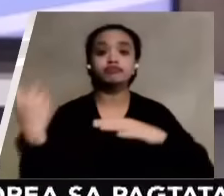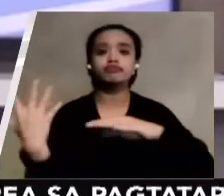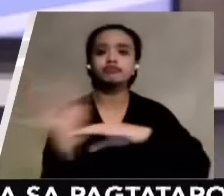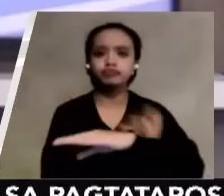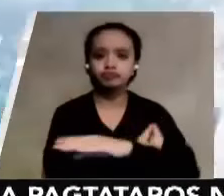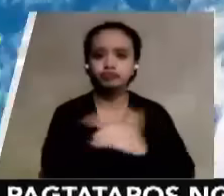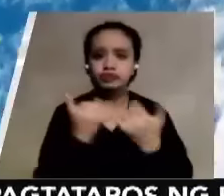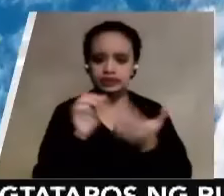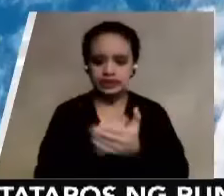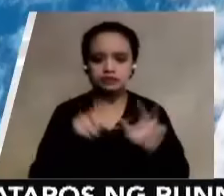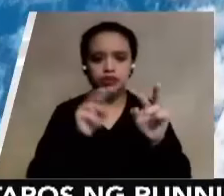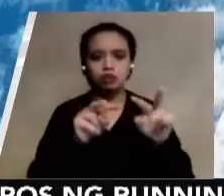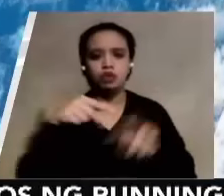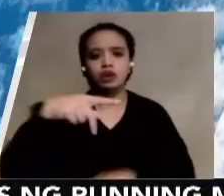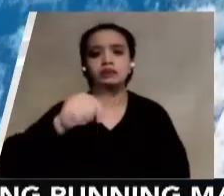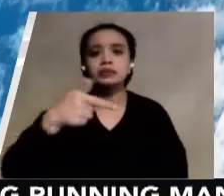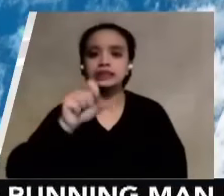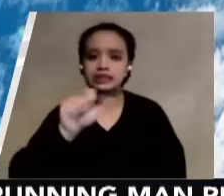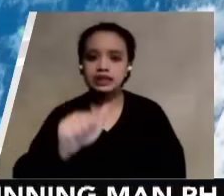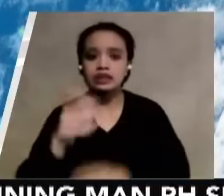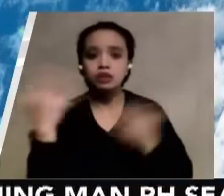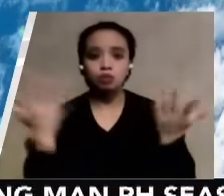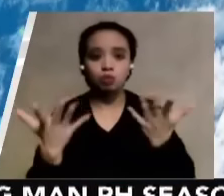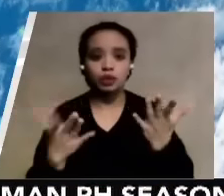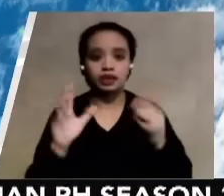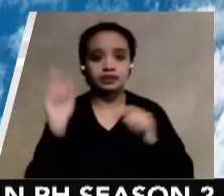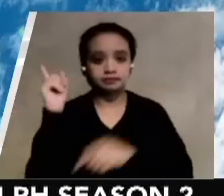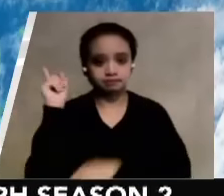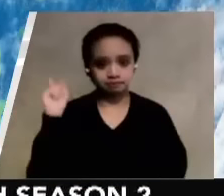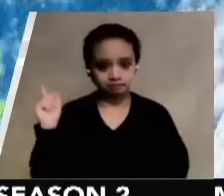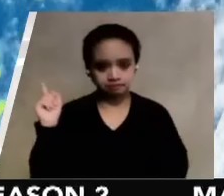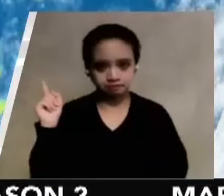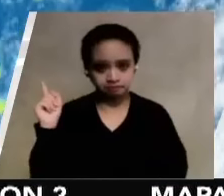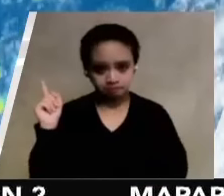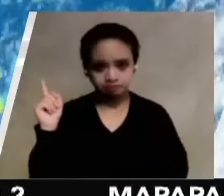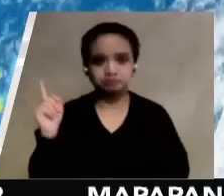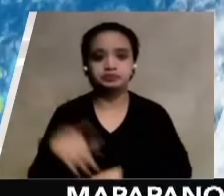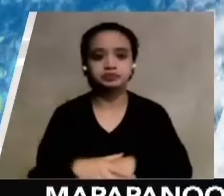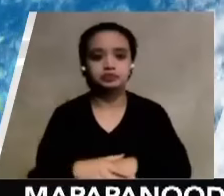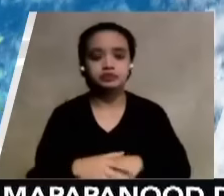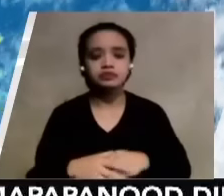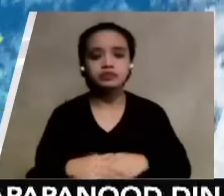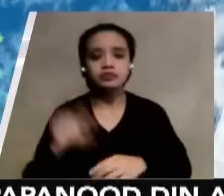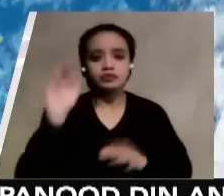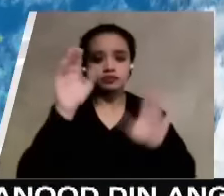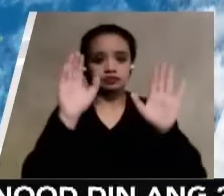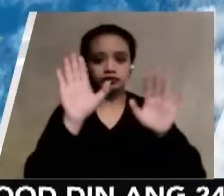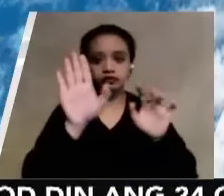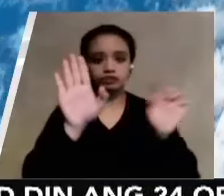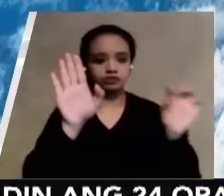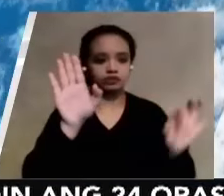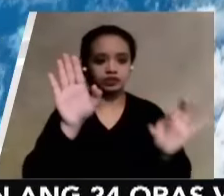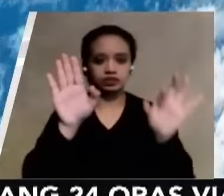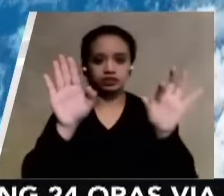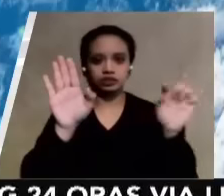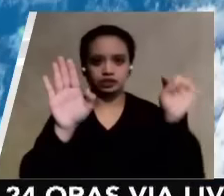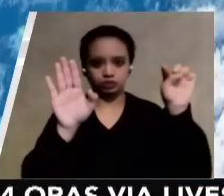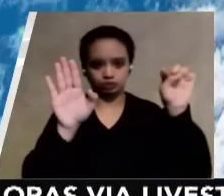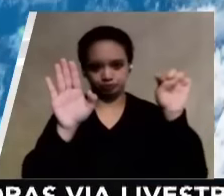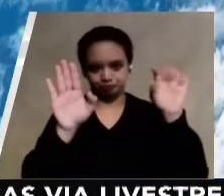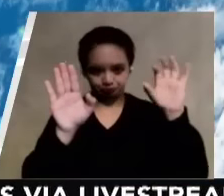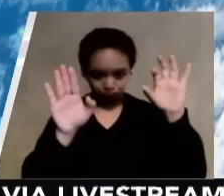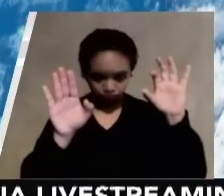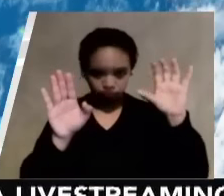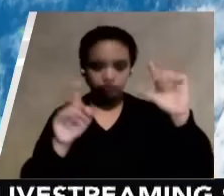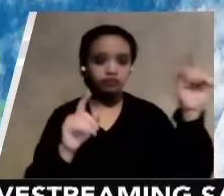PAGASA. Huli itong namataan, 1,340 kilometers east-northeast ng extreme northern Luzon. Wala